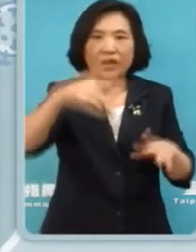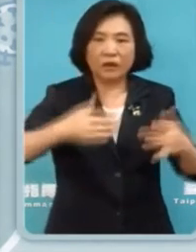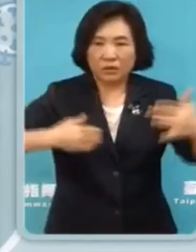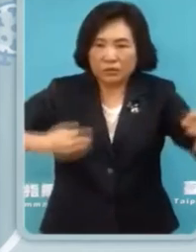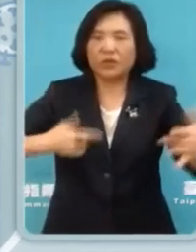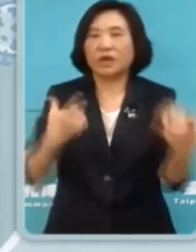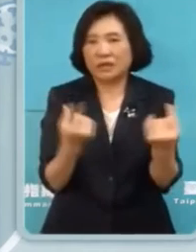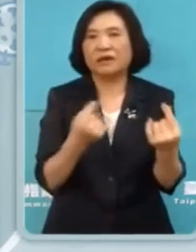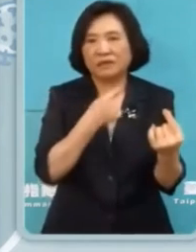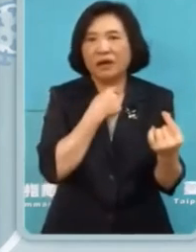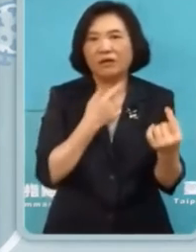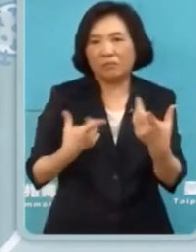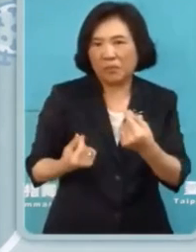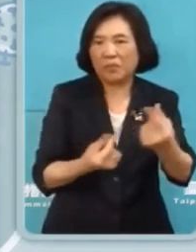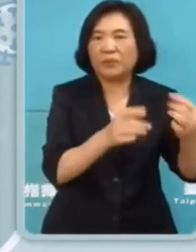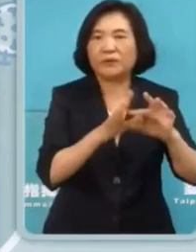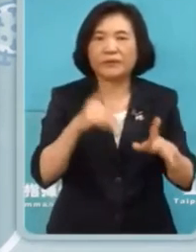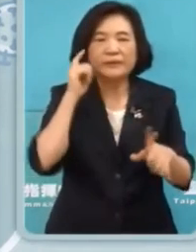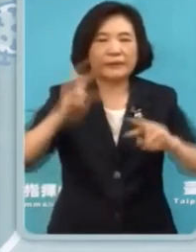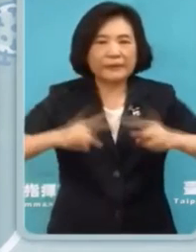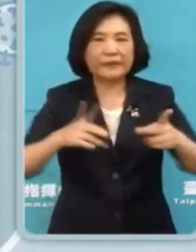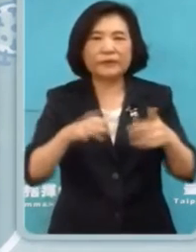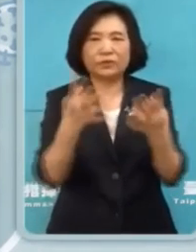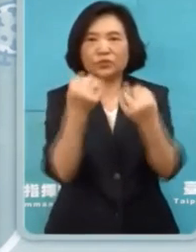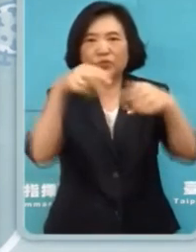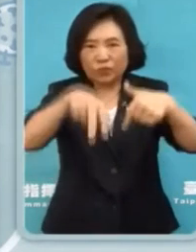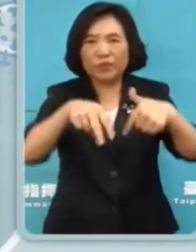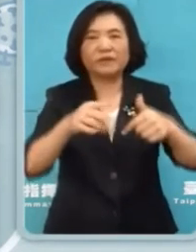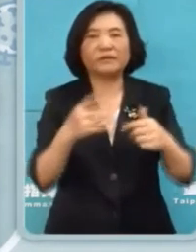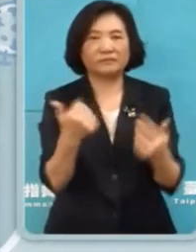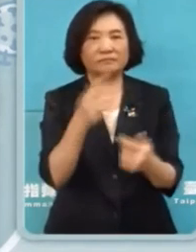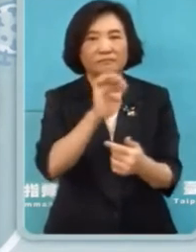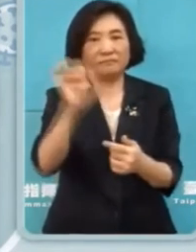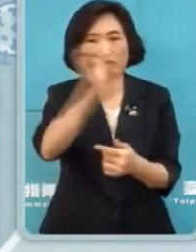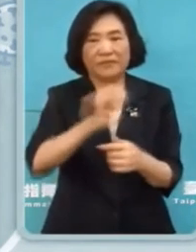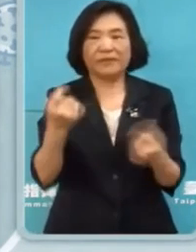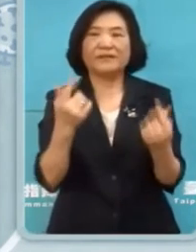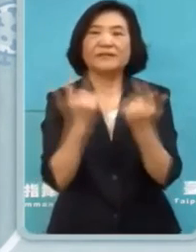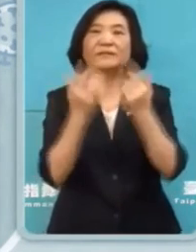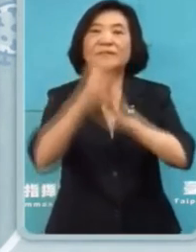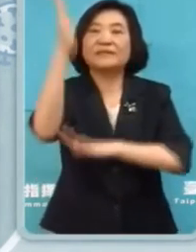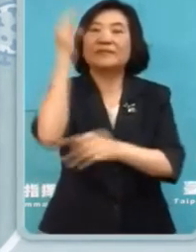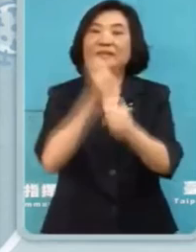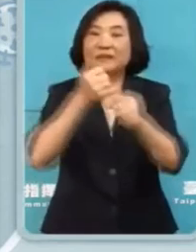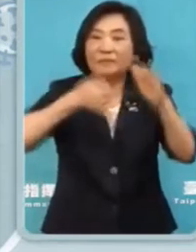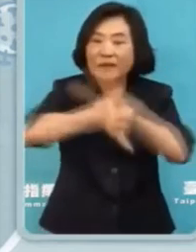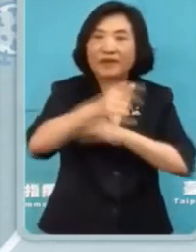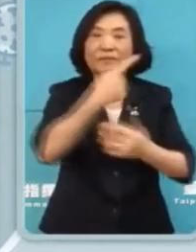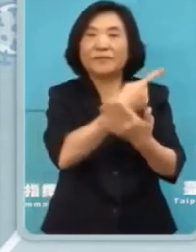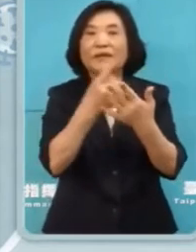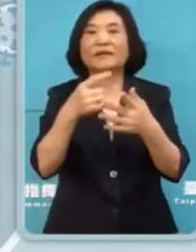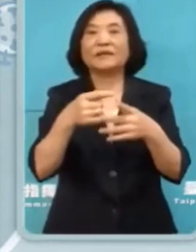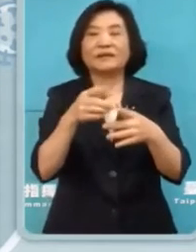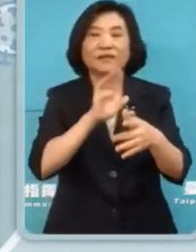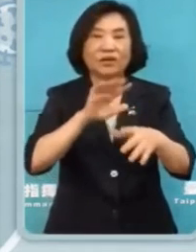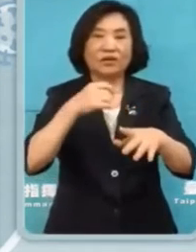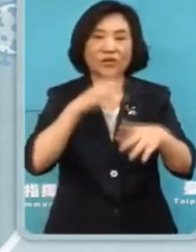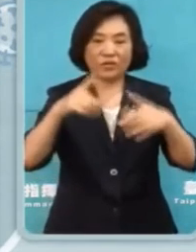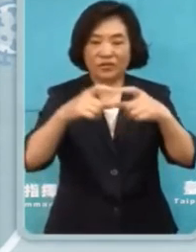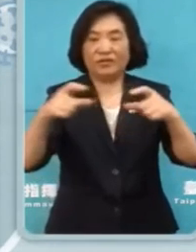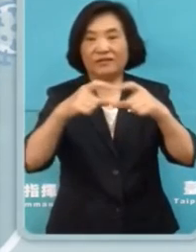所以现在正在想办法把它异化，所以就类似好像我们在市政府上班，你知道那每一个公务员都有那